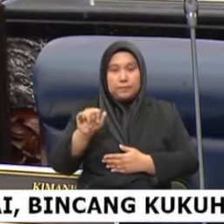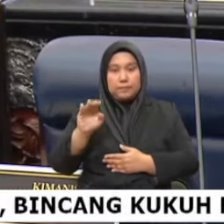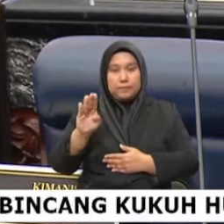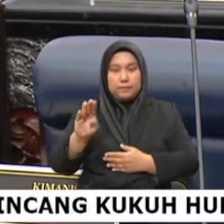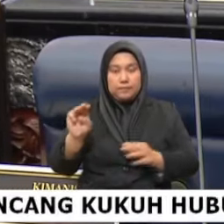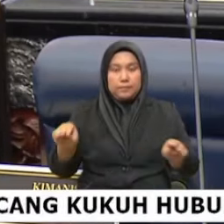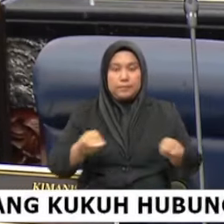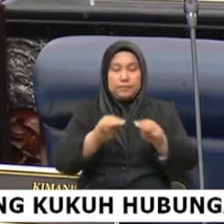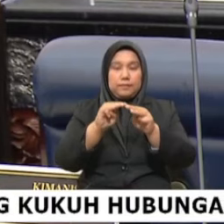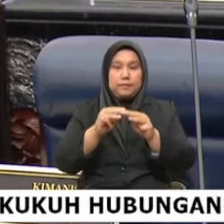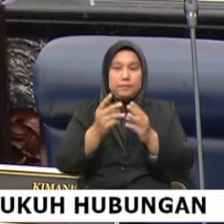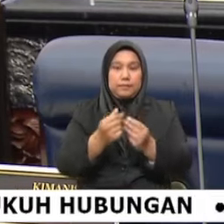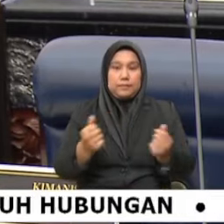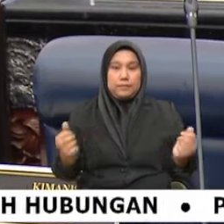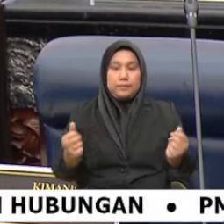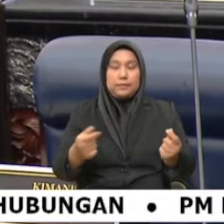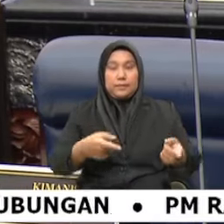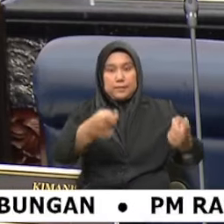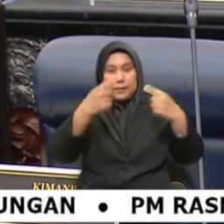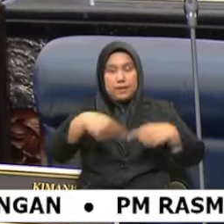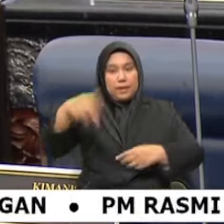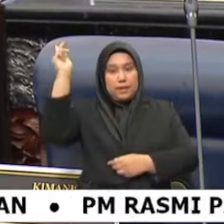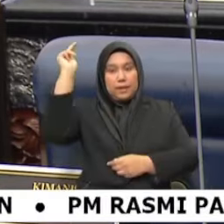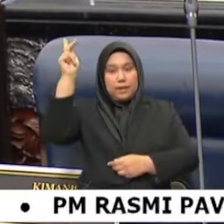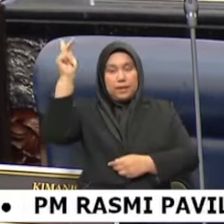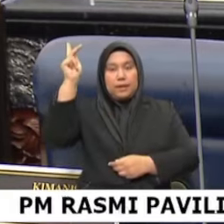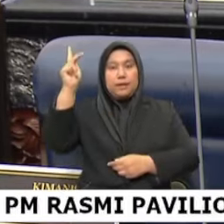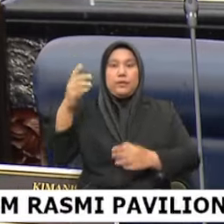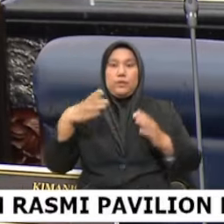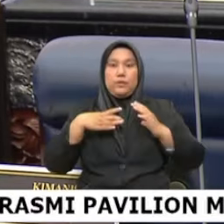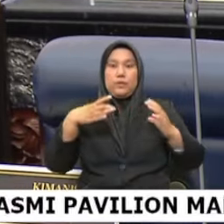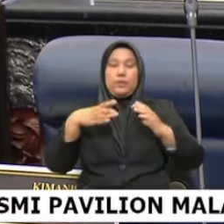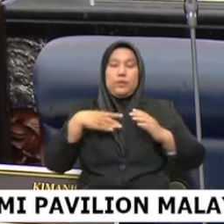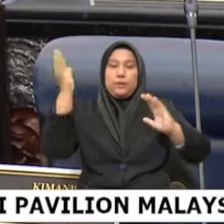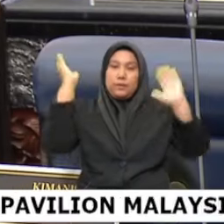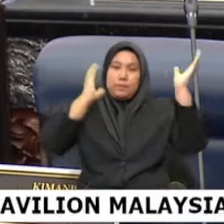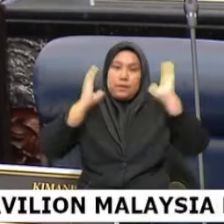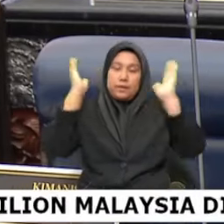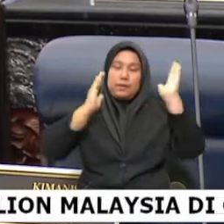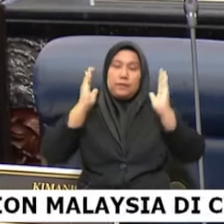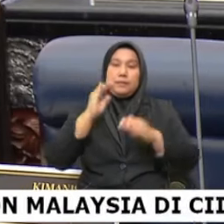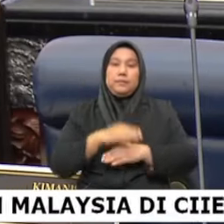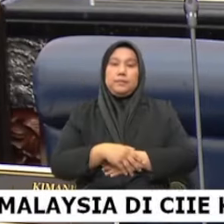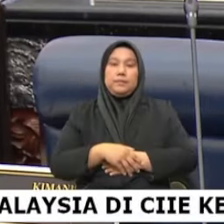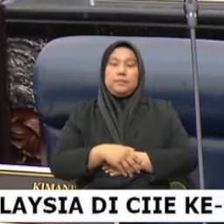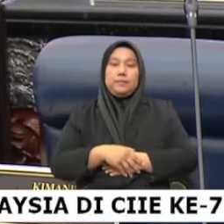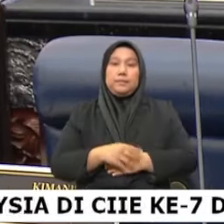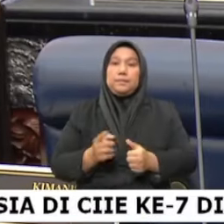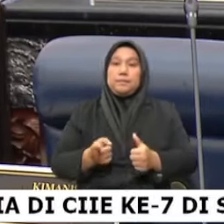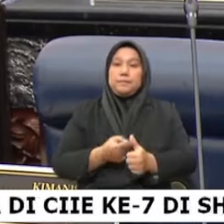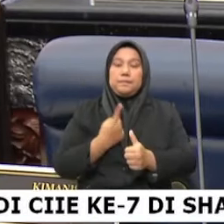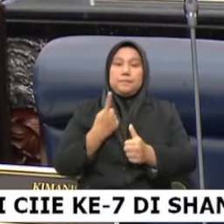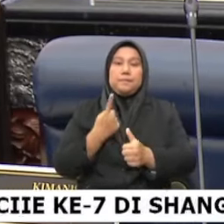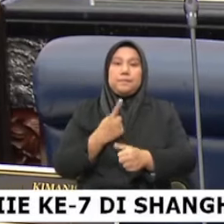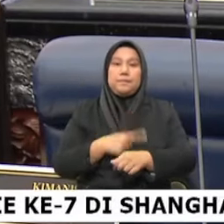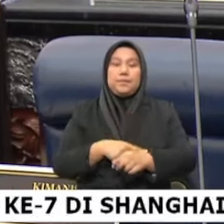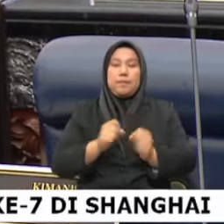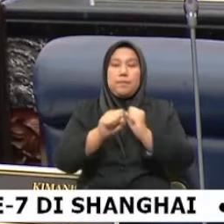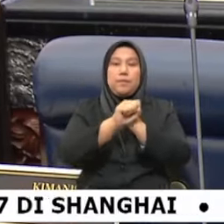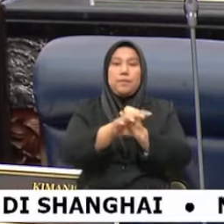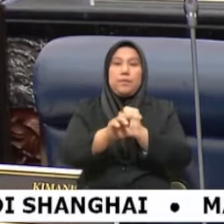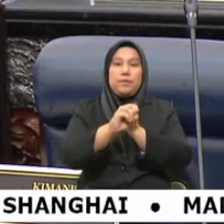untuk hadir ke Carnival Cuti-Cuti Malaysia. Dan buat pertama kalinya Carnival Cuti-Cuti Malaysia ini kita lakukan untuk